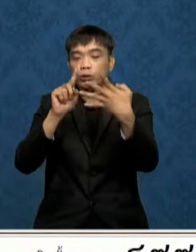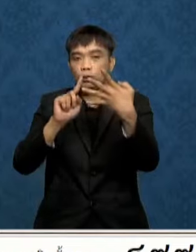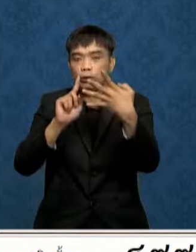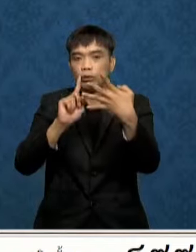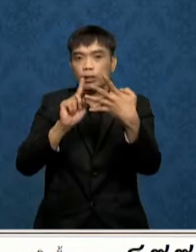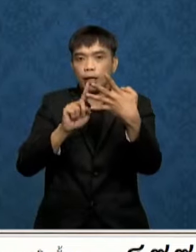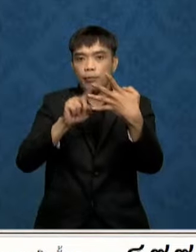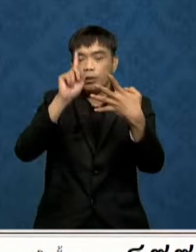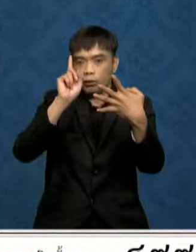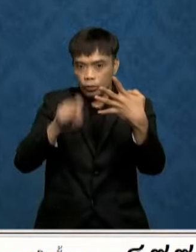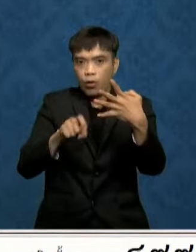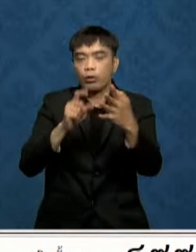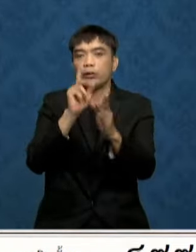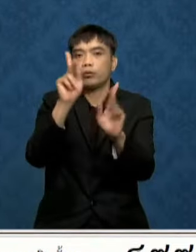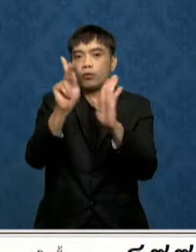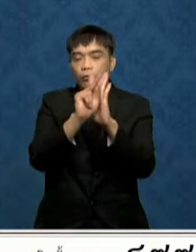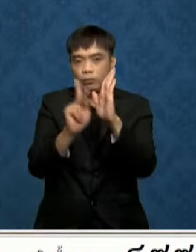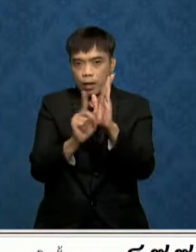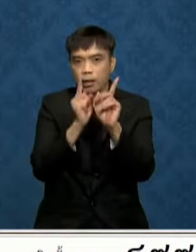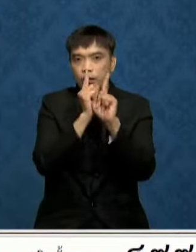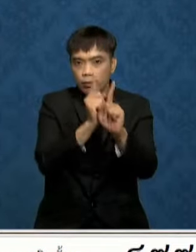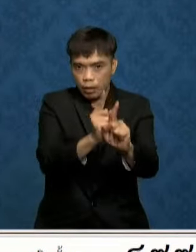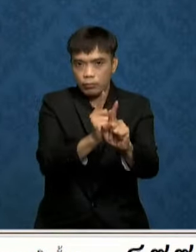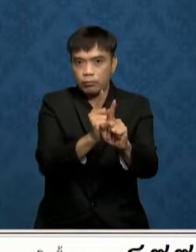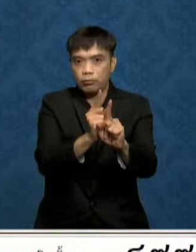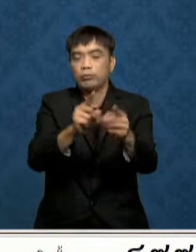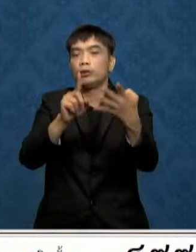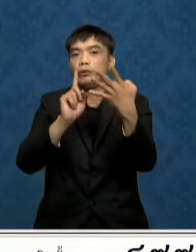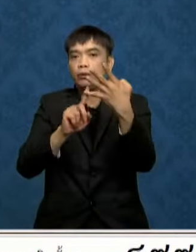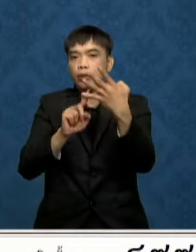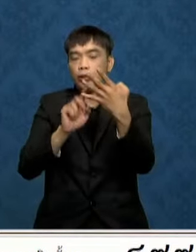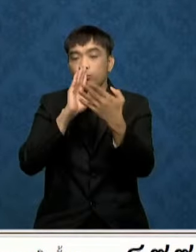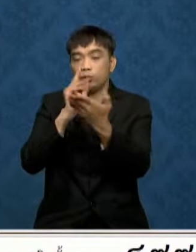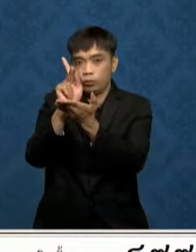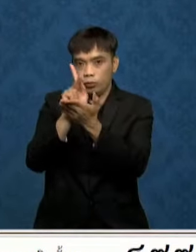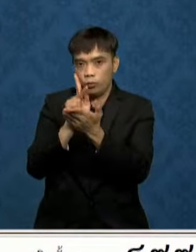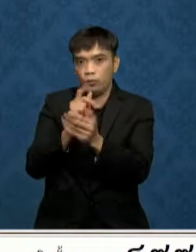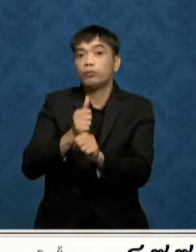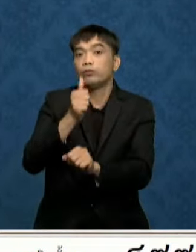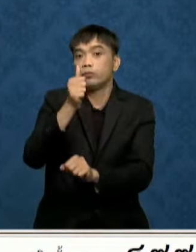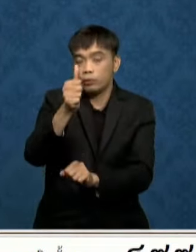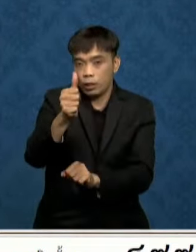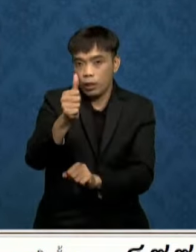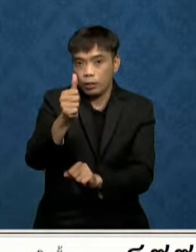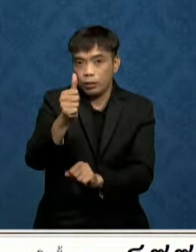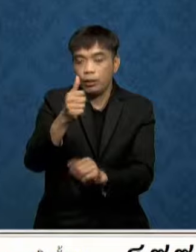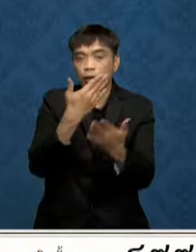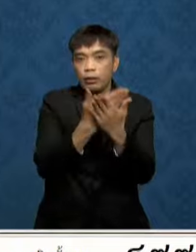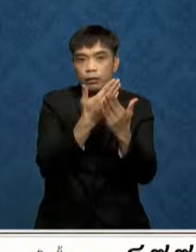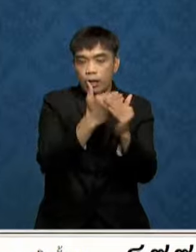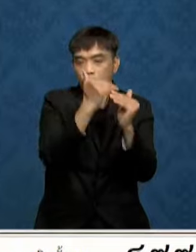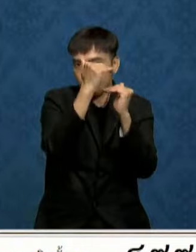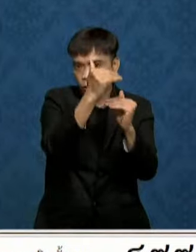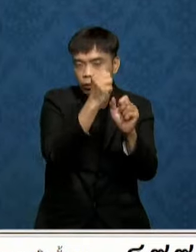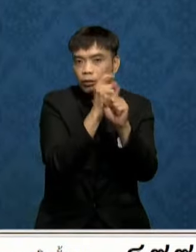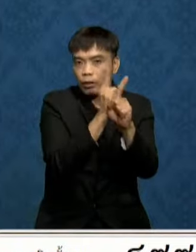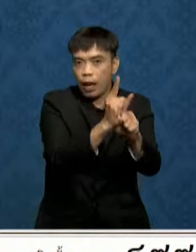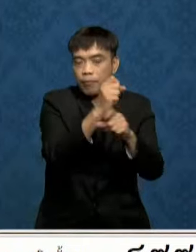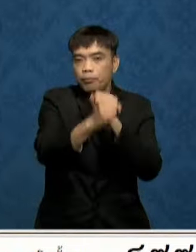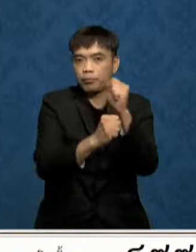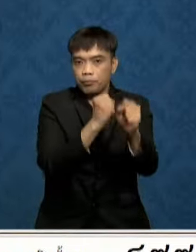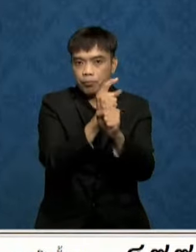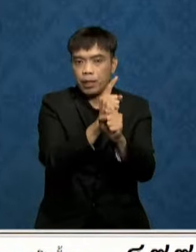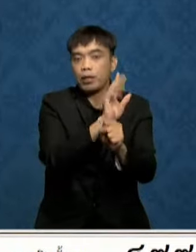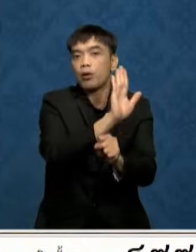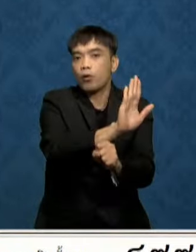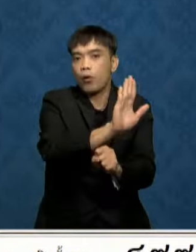มันถูกต้องตามกฎหมายค่ะและเหตุผลที่ 4ถึงจะกู้ได้ใช้ภายในภายในปีงบประมาณนะคะและเอ่อมีสัด